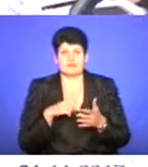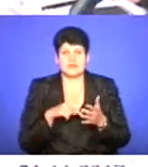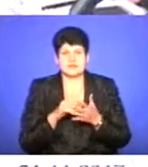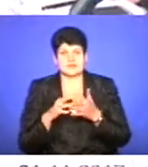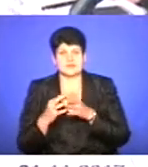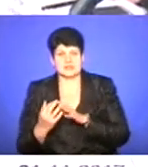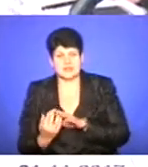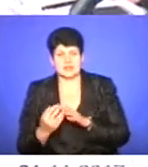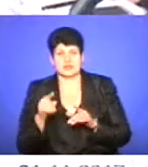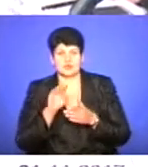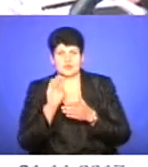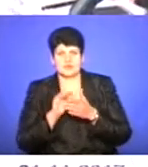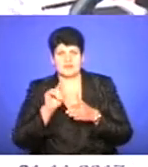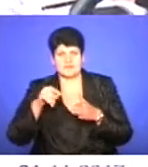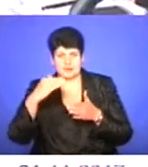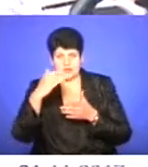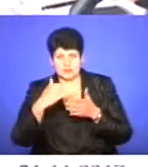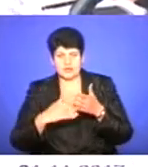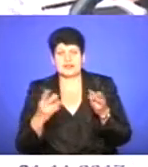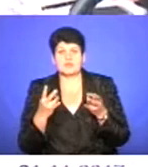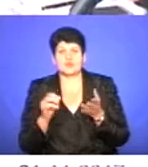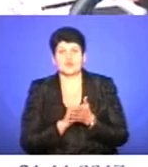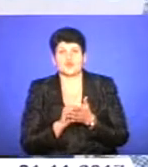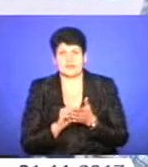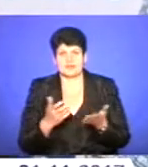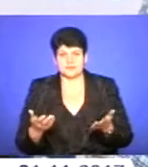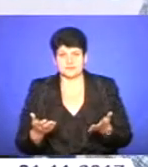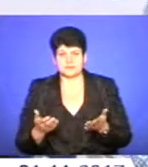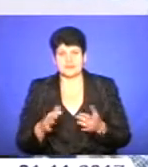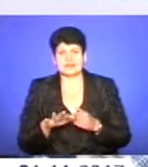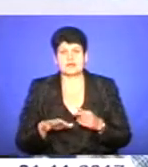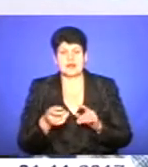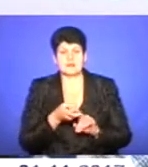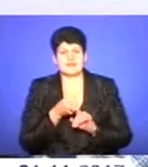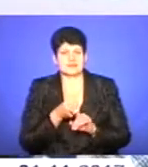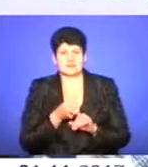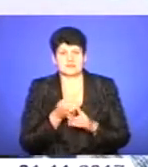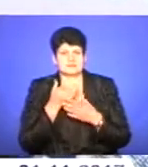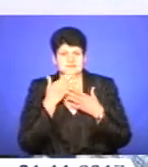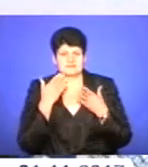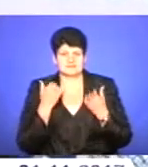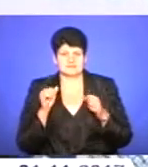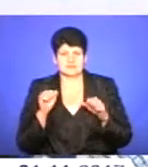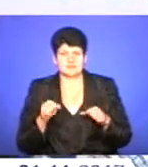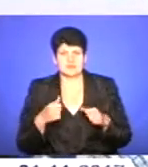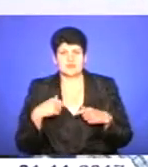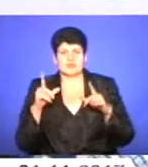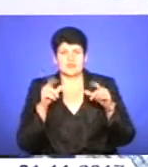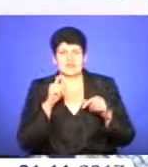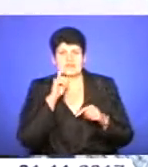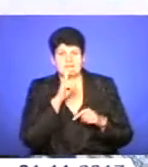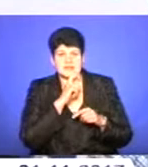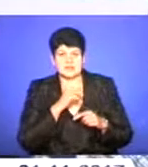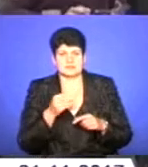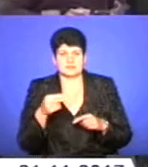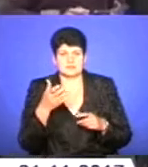зазначені вимоги до кандидатів та список необхідних документів. Територіальна прив'язка тут не грає ніякої ролі. Умовно, ми поїхали в Вінницю, підписали громада,